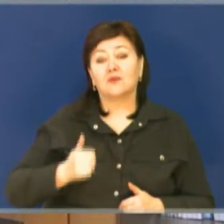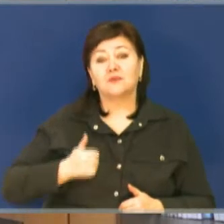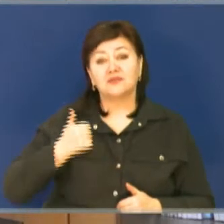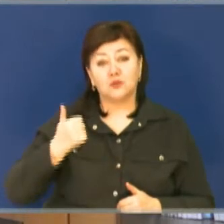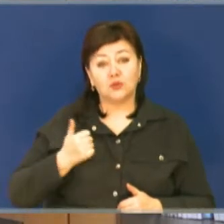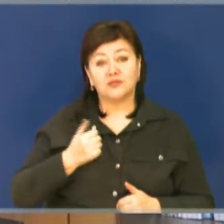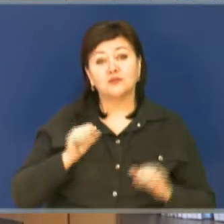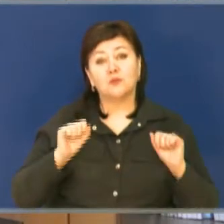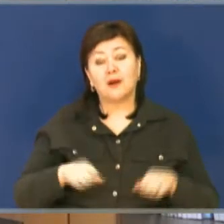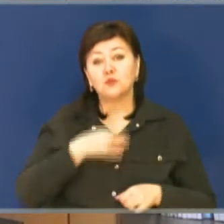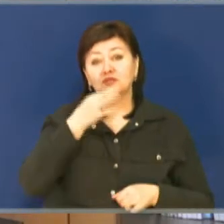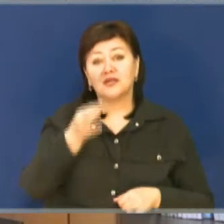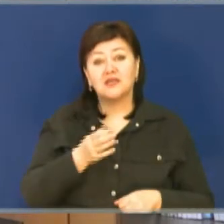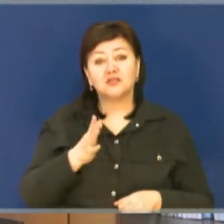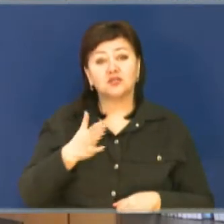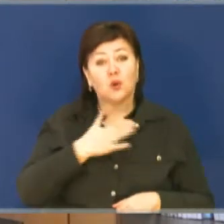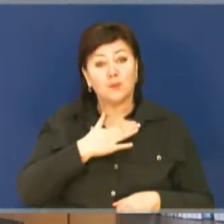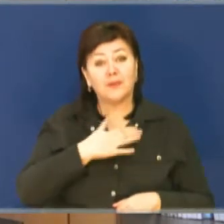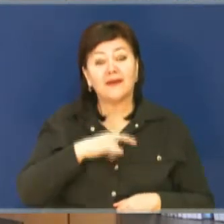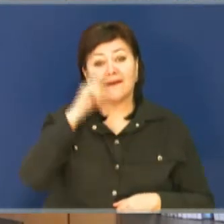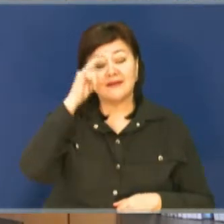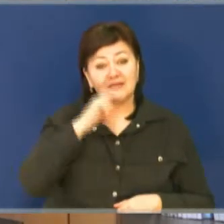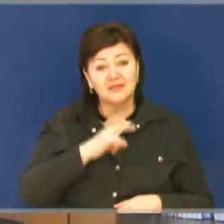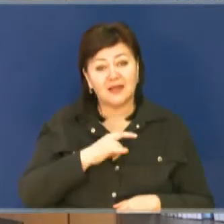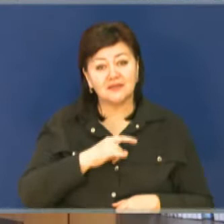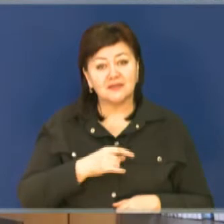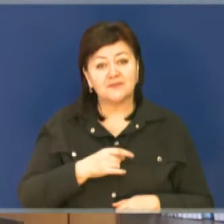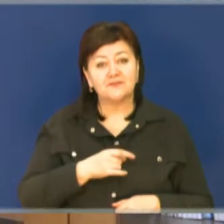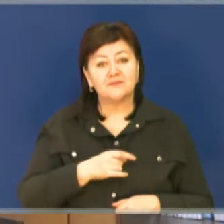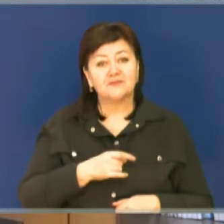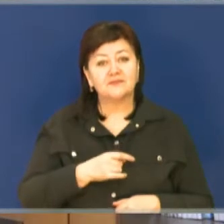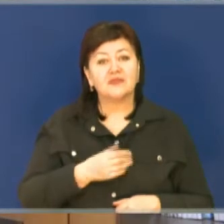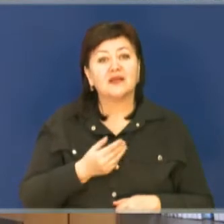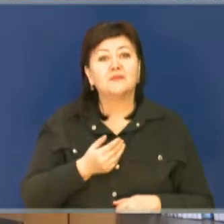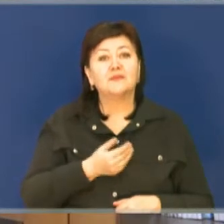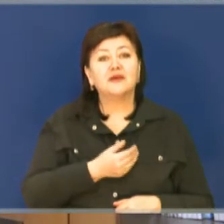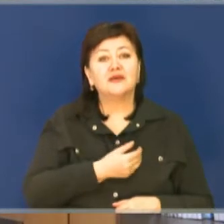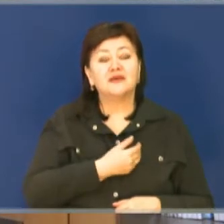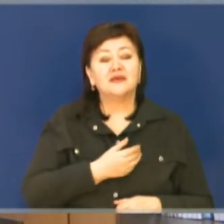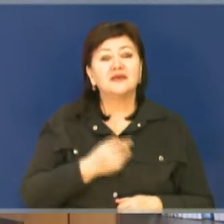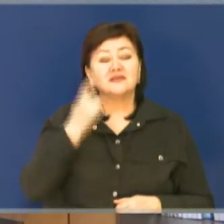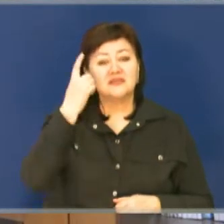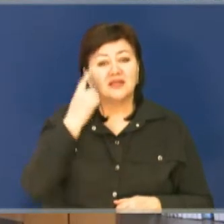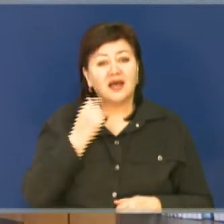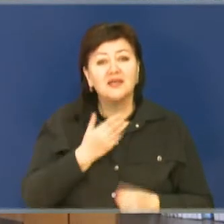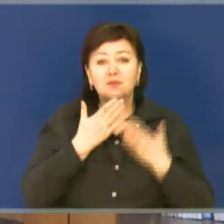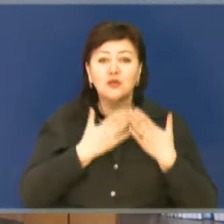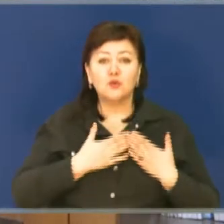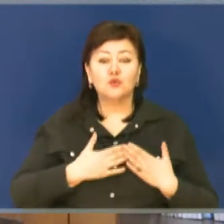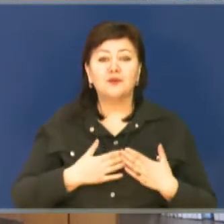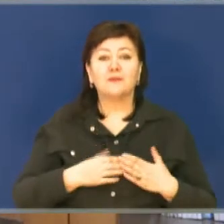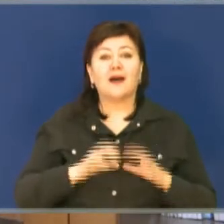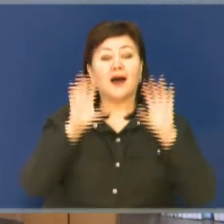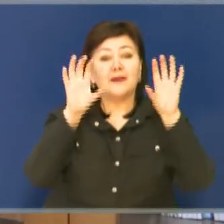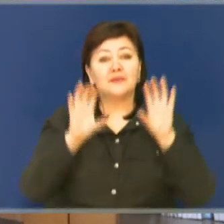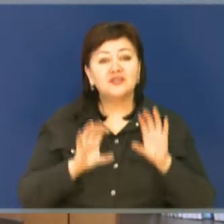казахстанцы. И наряду с изучением и развитием казахского языка, обычаев, традиций казахского народа,